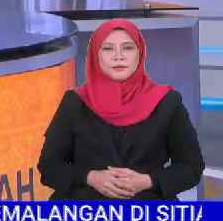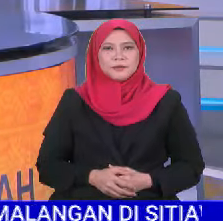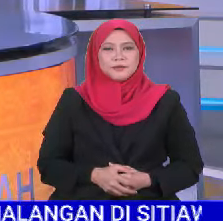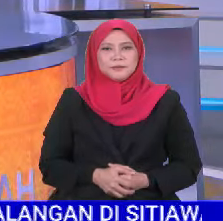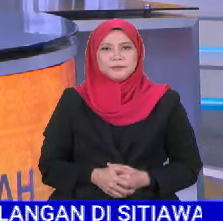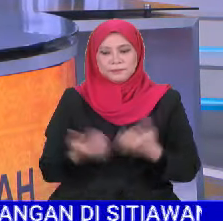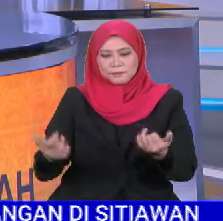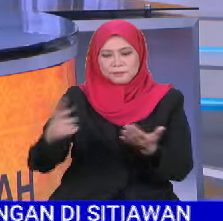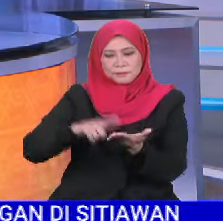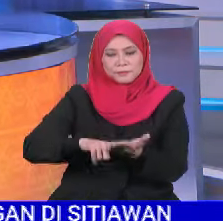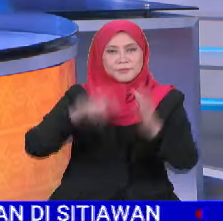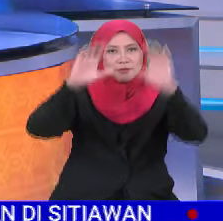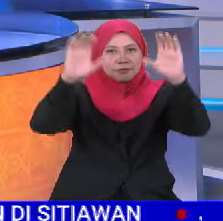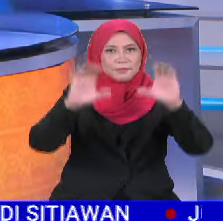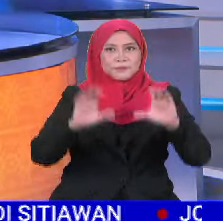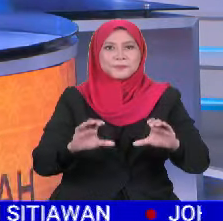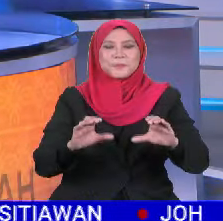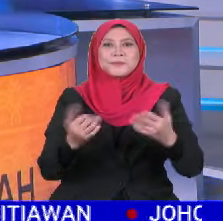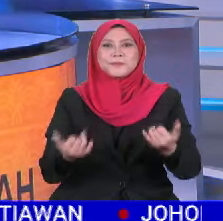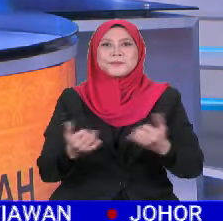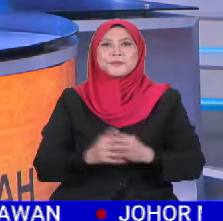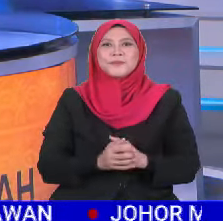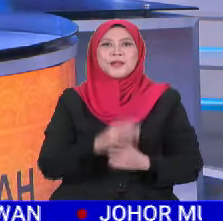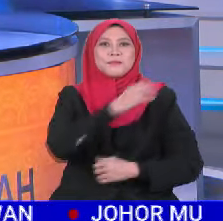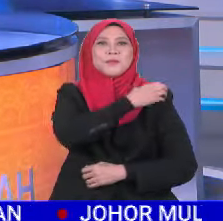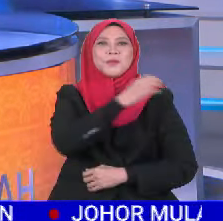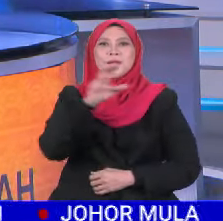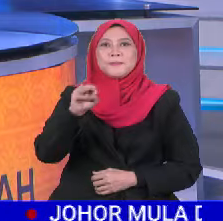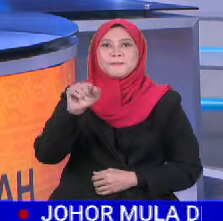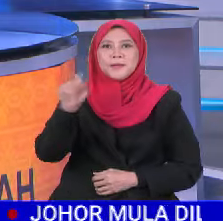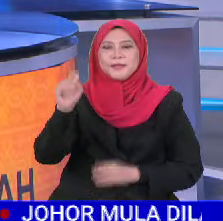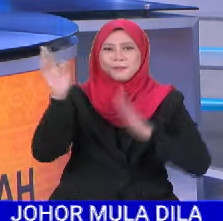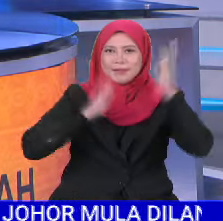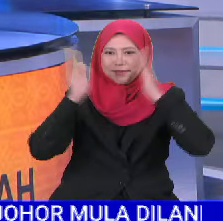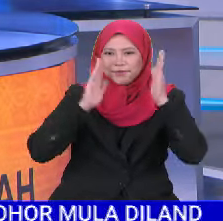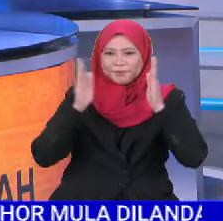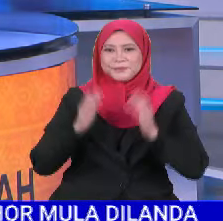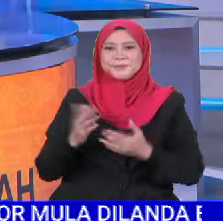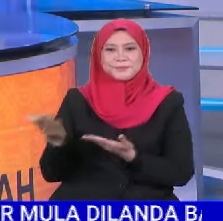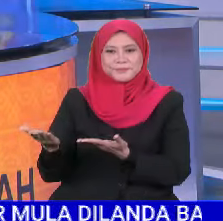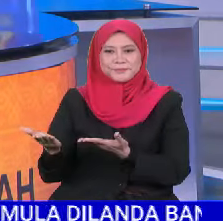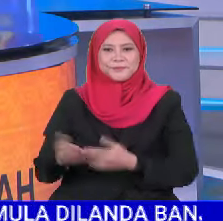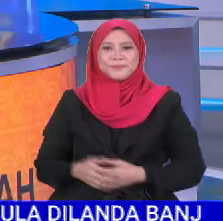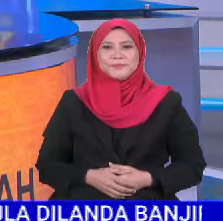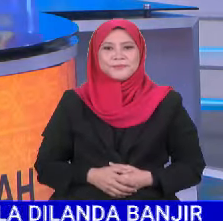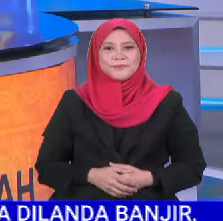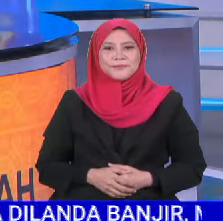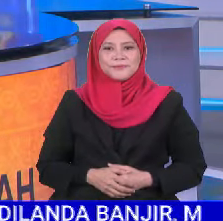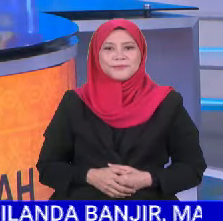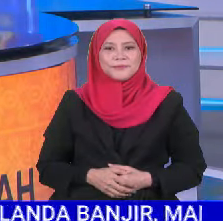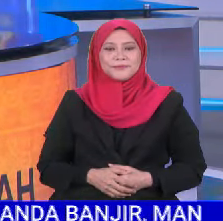Bagi mengikuti perkembangan cuaca semasa, kita bersama Pegawai Met Malaysia. Silakan.